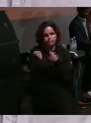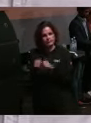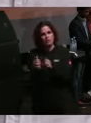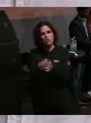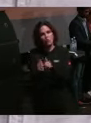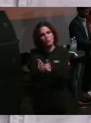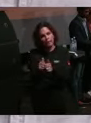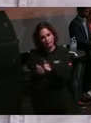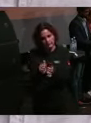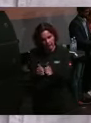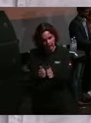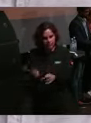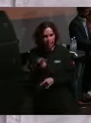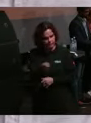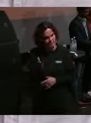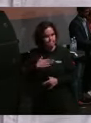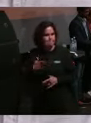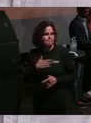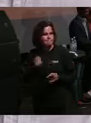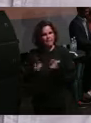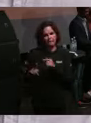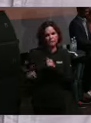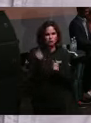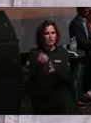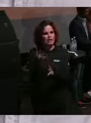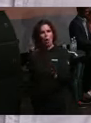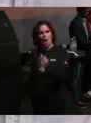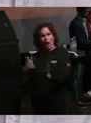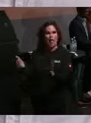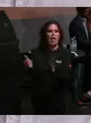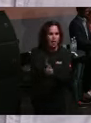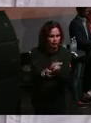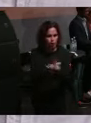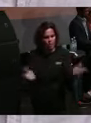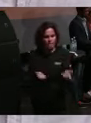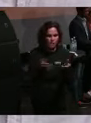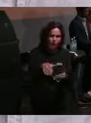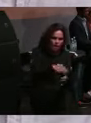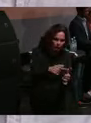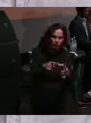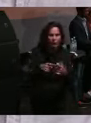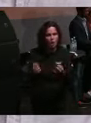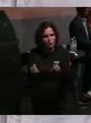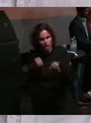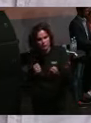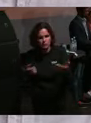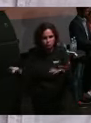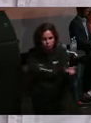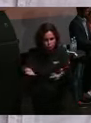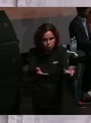der det var om å gjøre å kaste seg lengst frem i køen og få fram arealene og kraften sånn om hverandre.